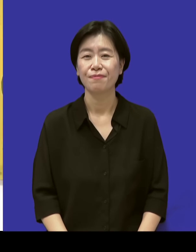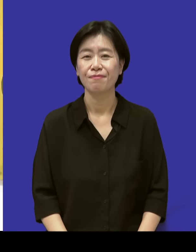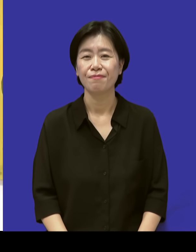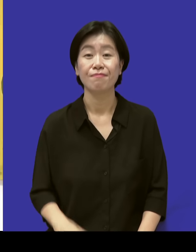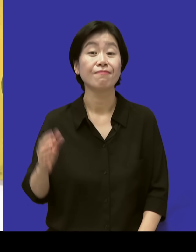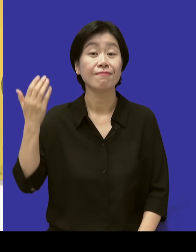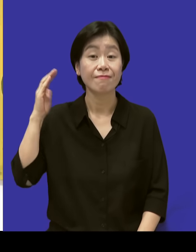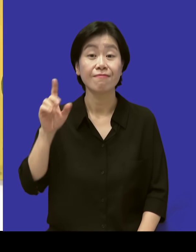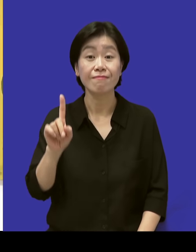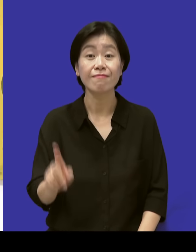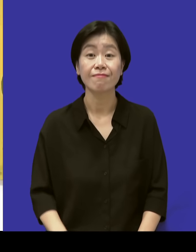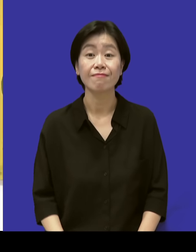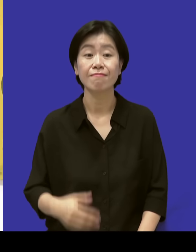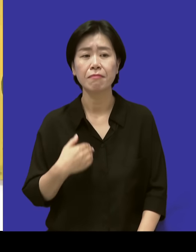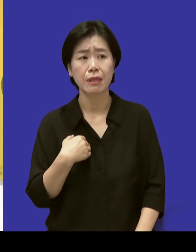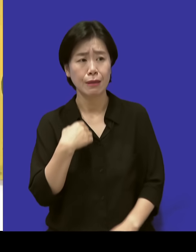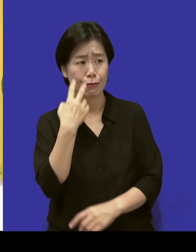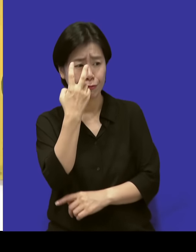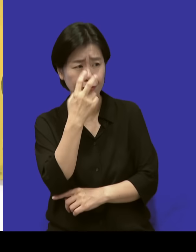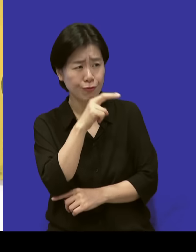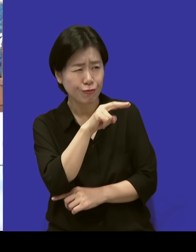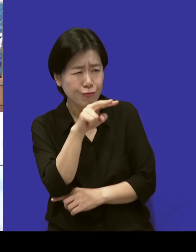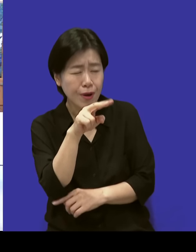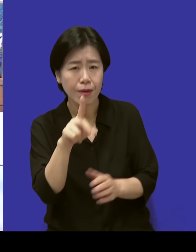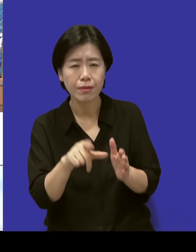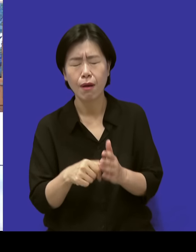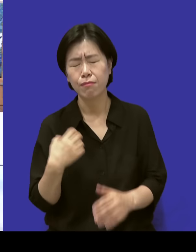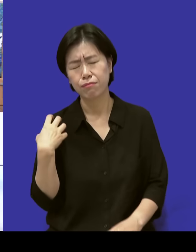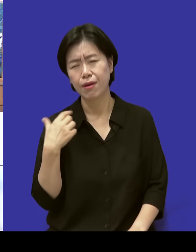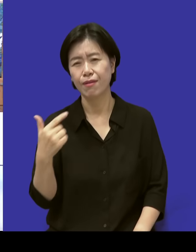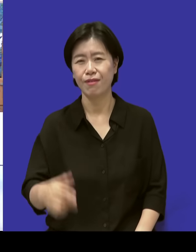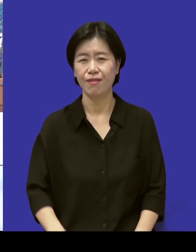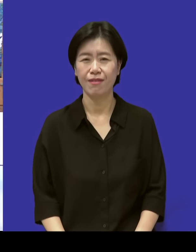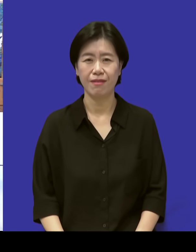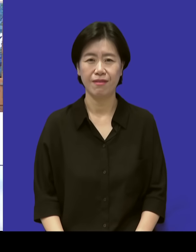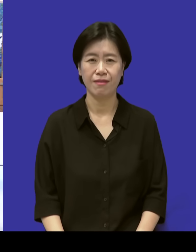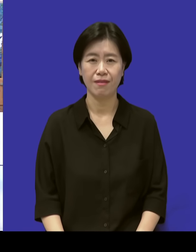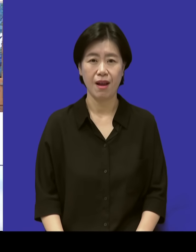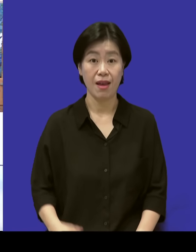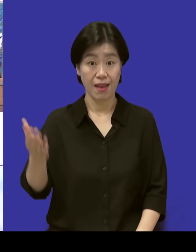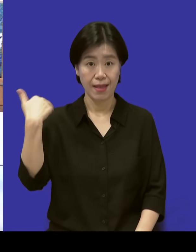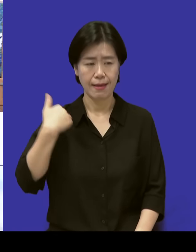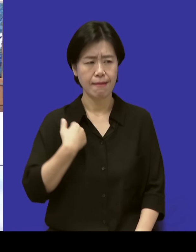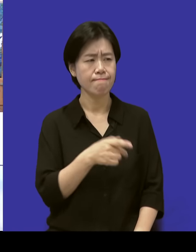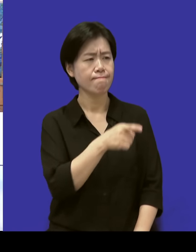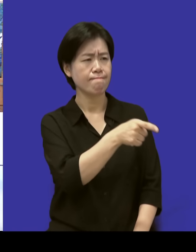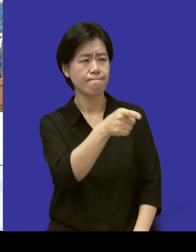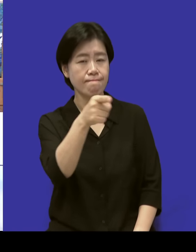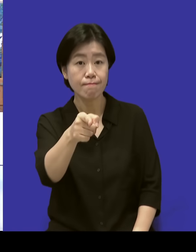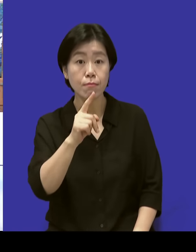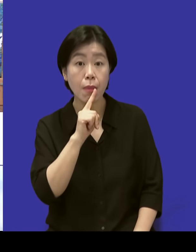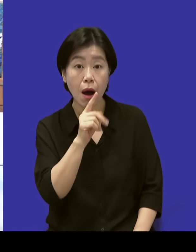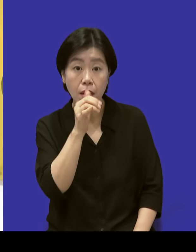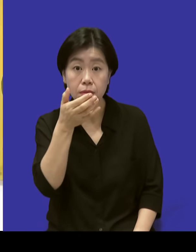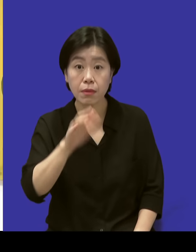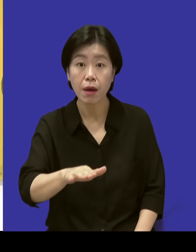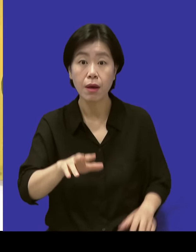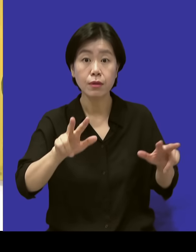요즘에는 되게 순찰 돌게 부담스러워요. 아. 원래 예전에 제가 수용자들을 이제 지적을 했는데 네. 이제 수용자들이 저를 보니까